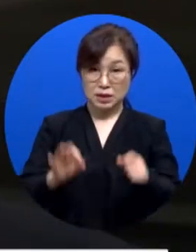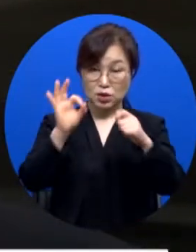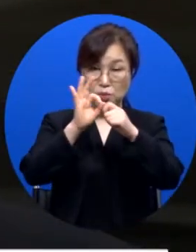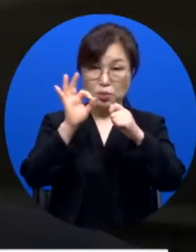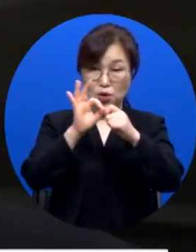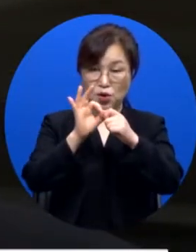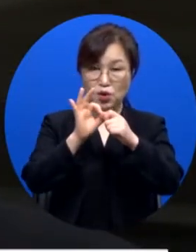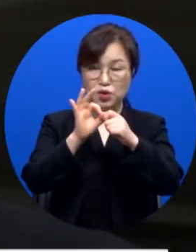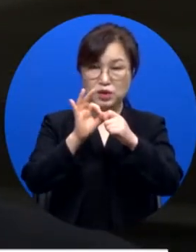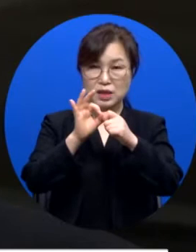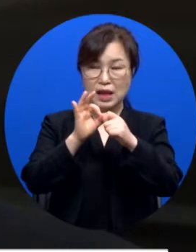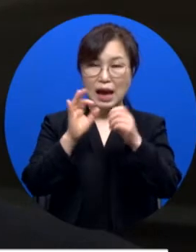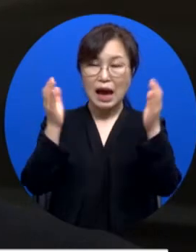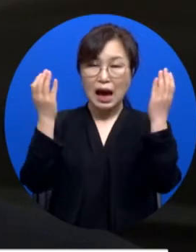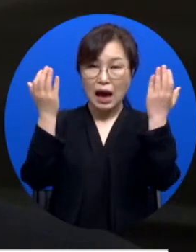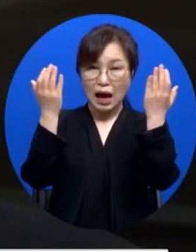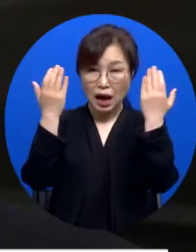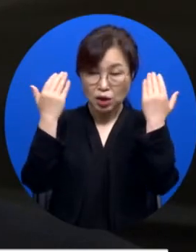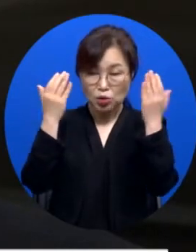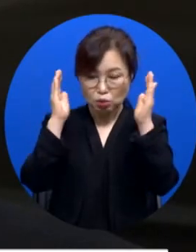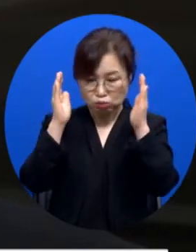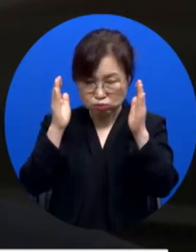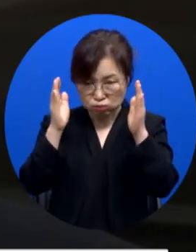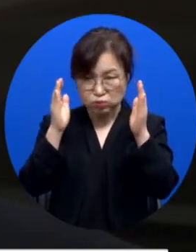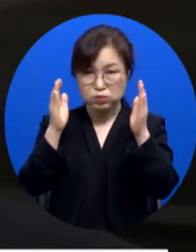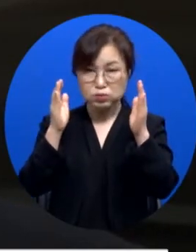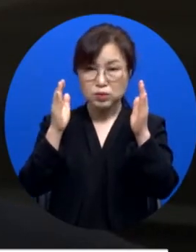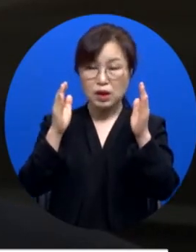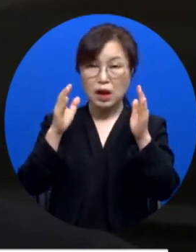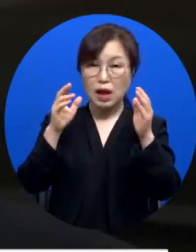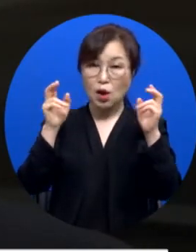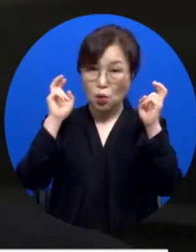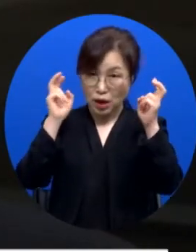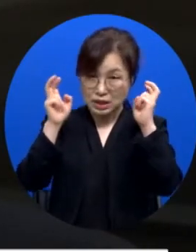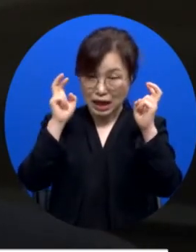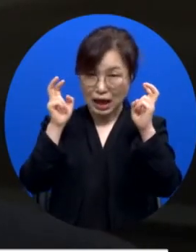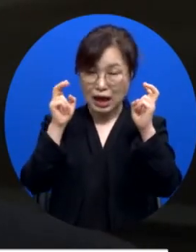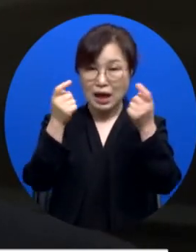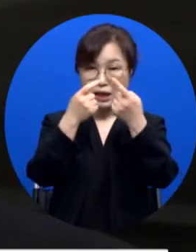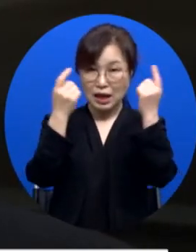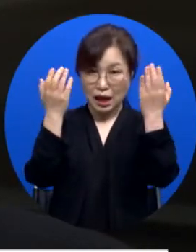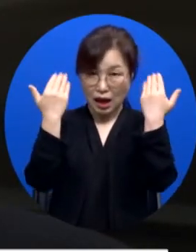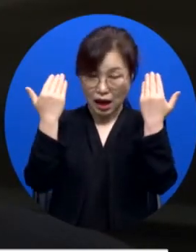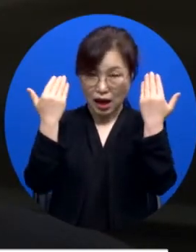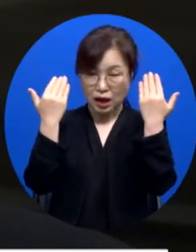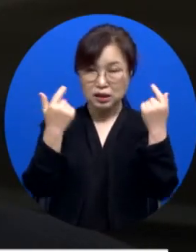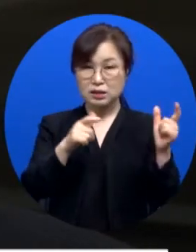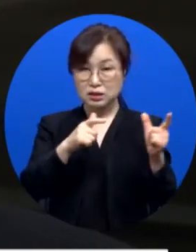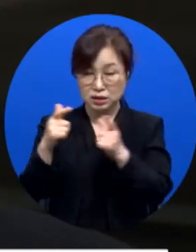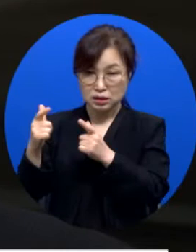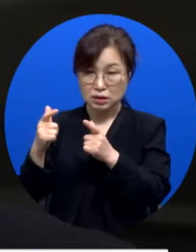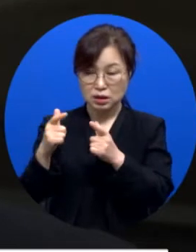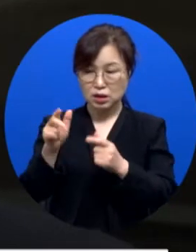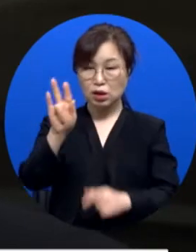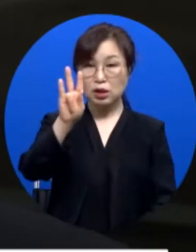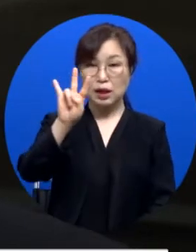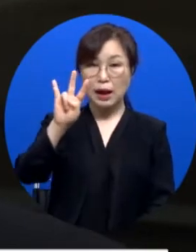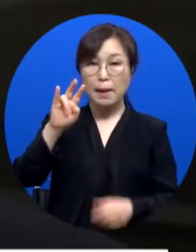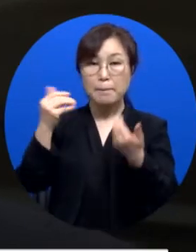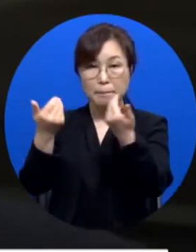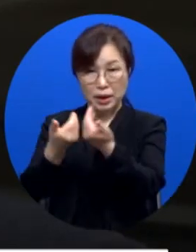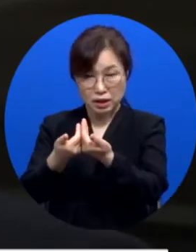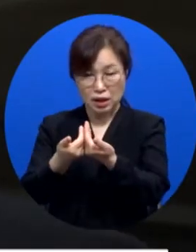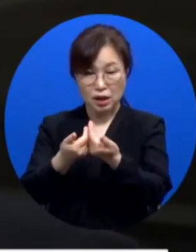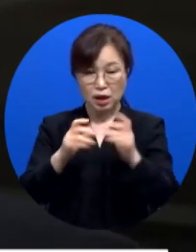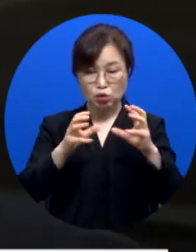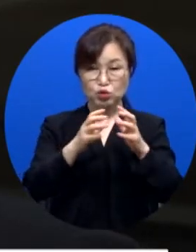양심과 학문의 사역을 억압 합니다 직장이나 대학이나 신학교 방에서 반대하는 대다수